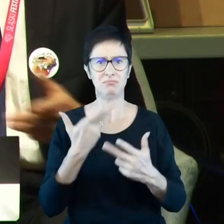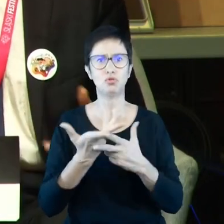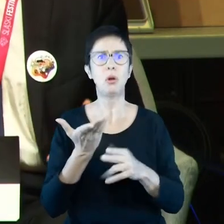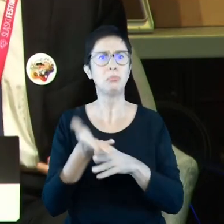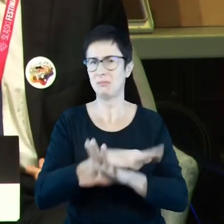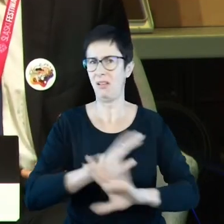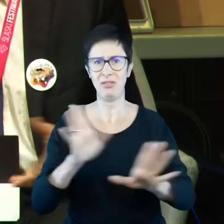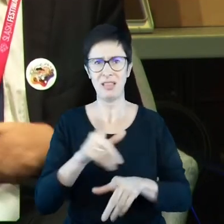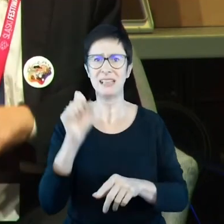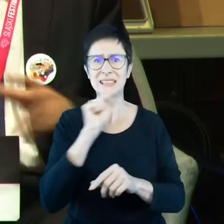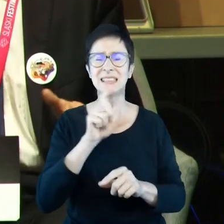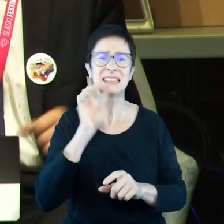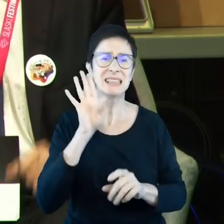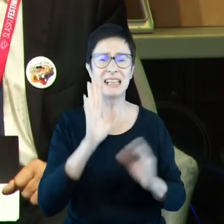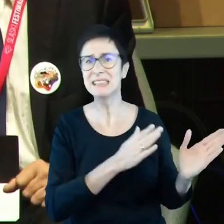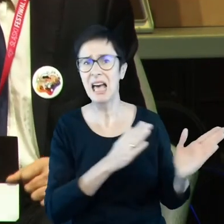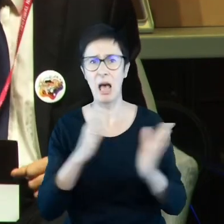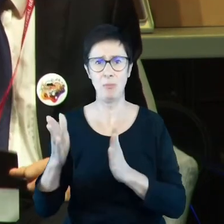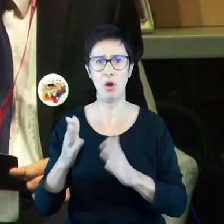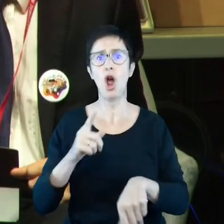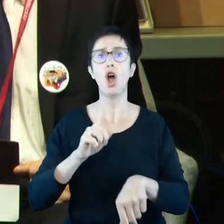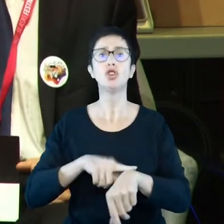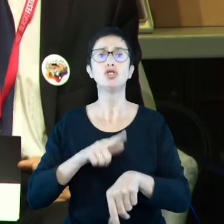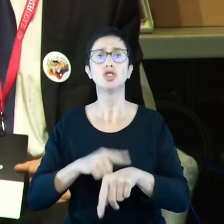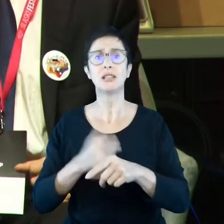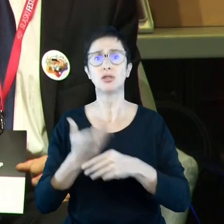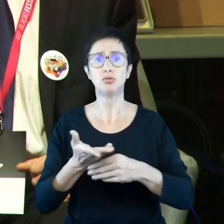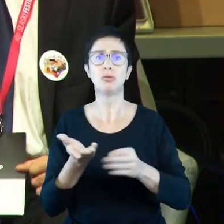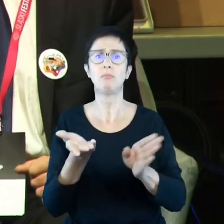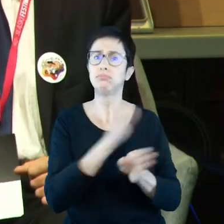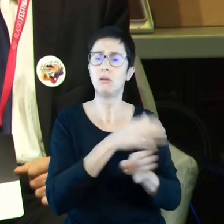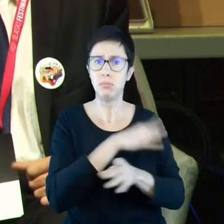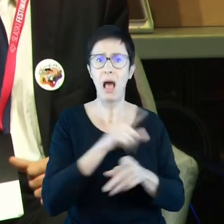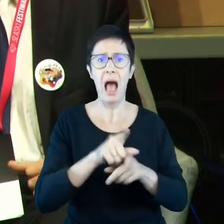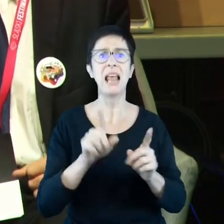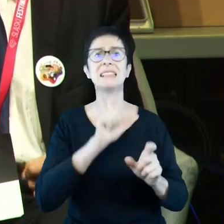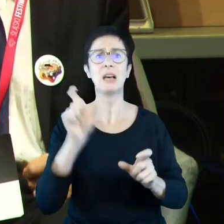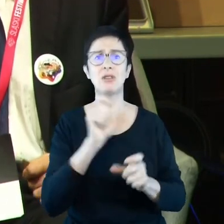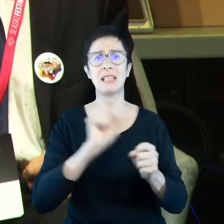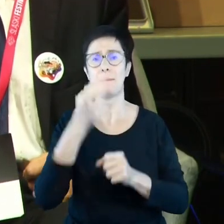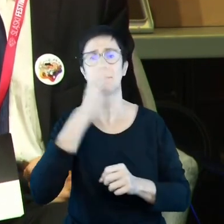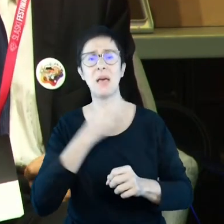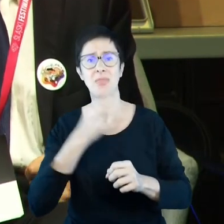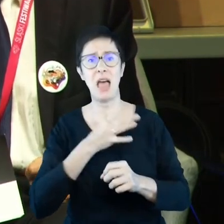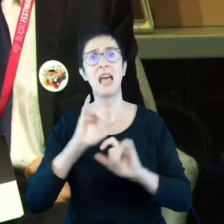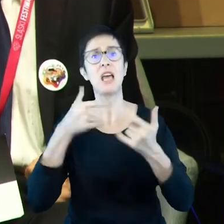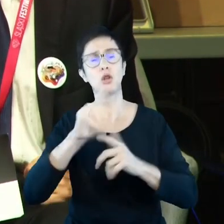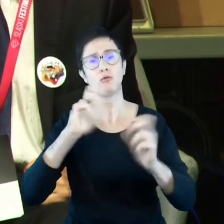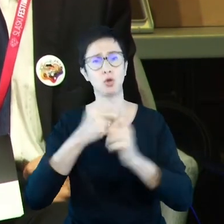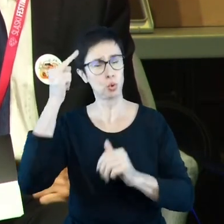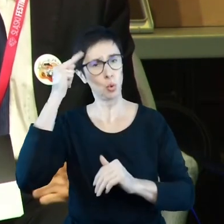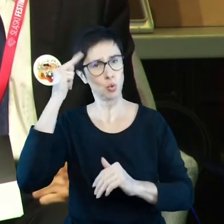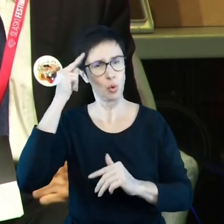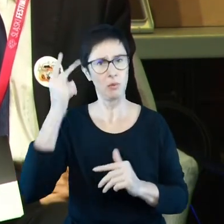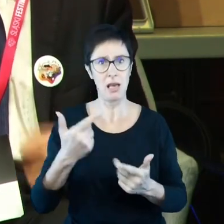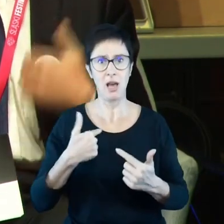pewnej otwartości z naszej strony, bo mijający czas niekoniecznie wcale tu jest kluczem do niezrozumienia czegokolwiek, a wręcz przeciwnie, czasami wzruszająco otwiera nas